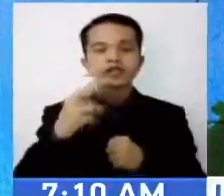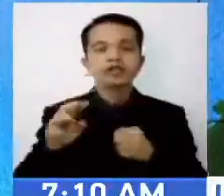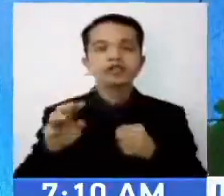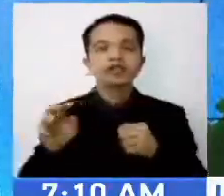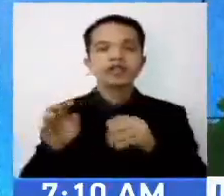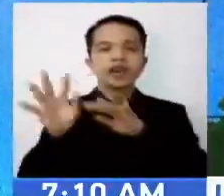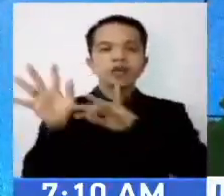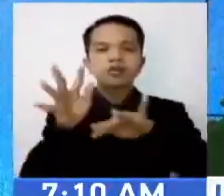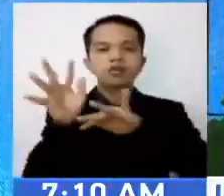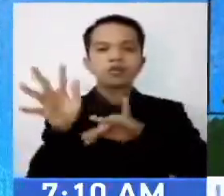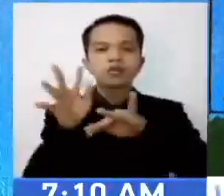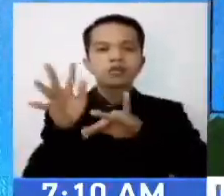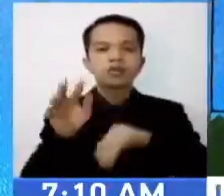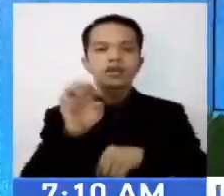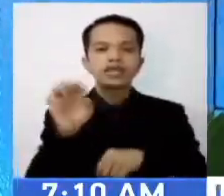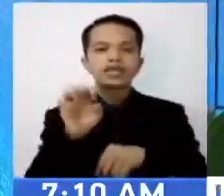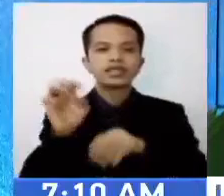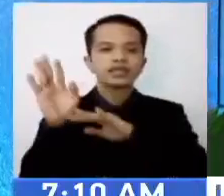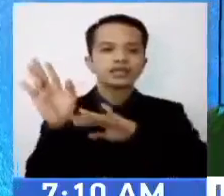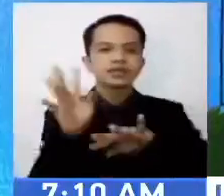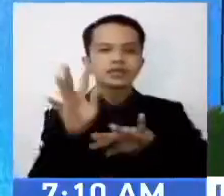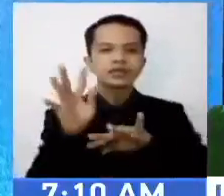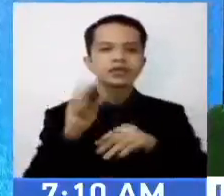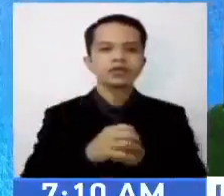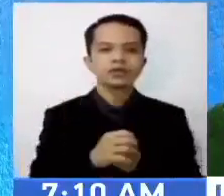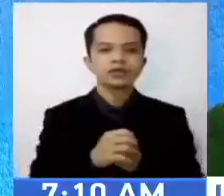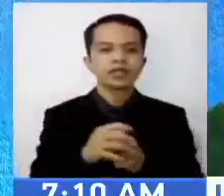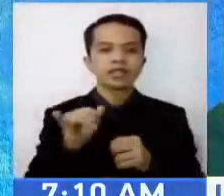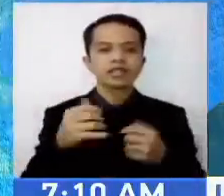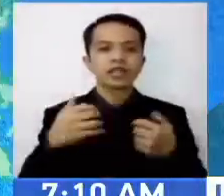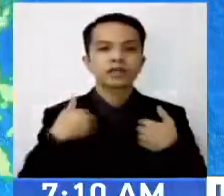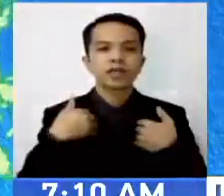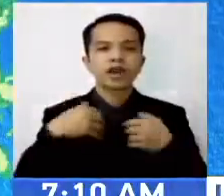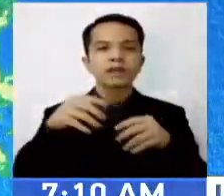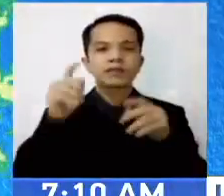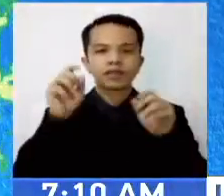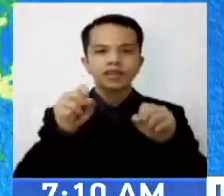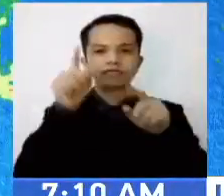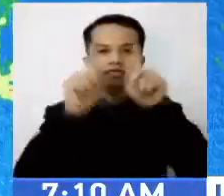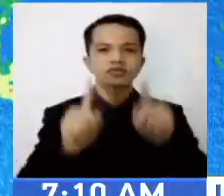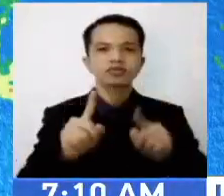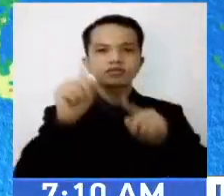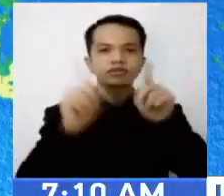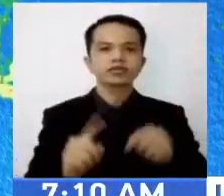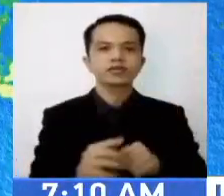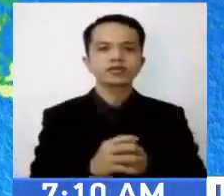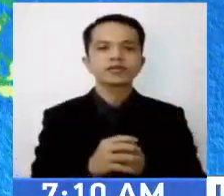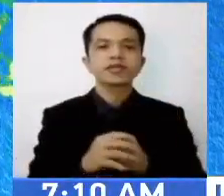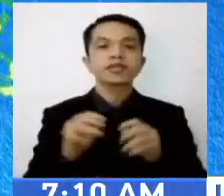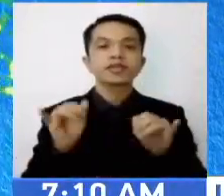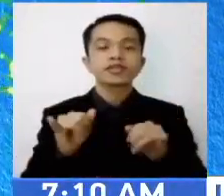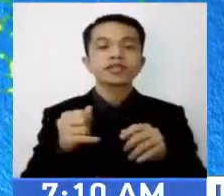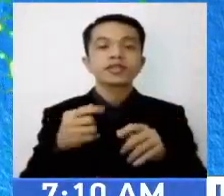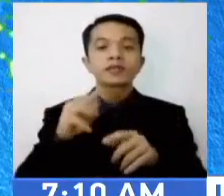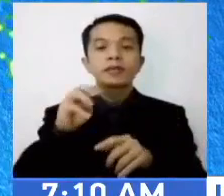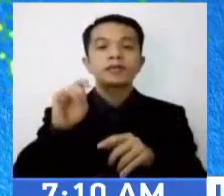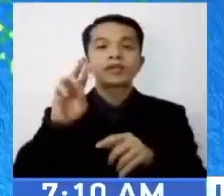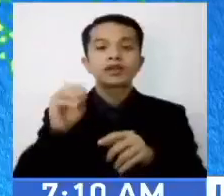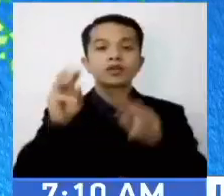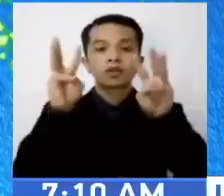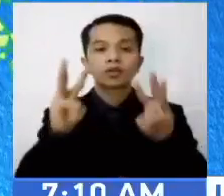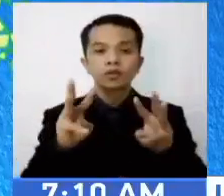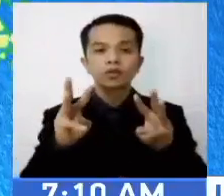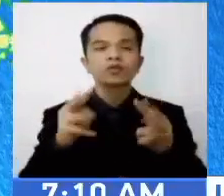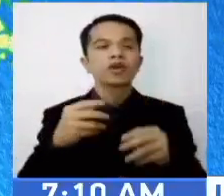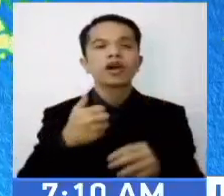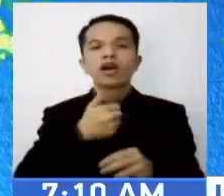bansa. Posible rin ang mga local thunderstorm. Base sa rainfall forecast ng Metro Weather, ulanin din ngayong umaga ang ilang bahagi ng Cagayan